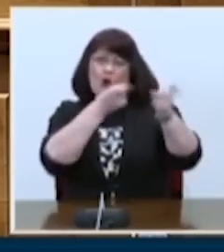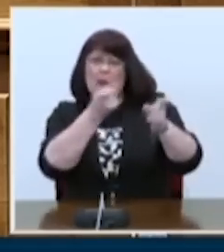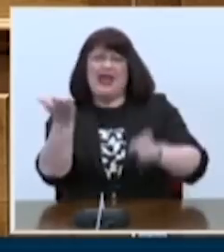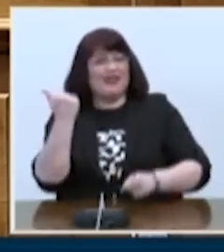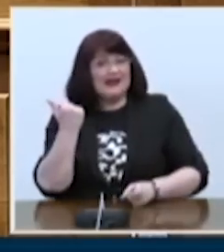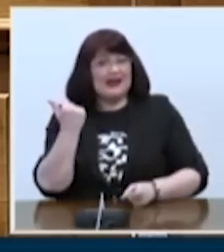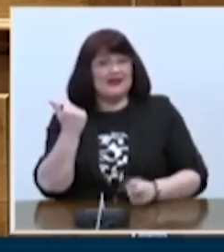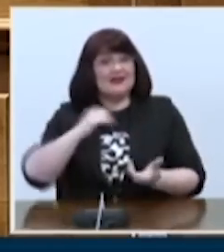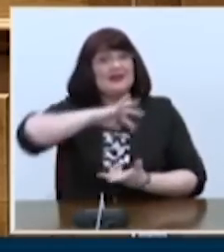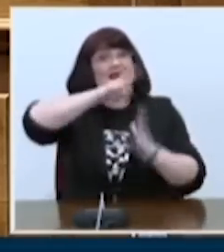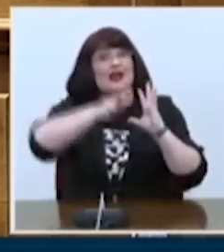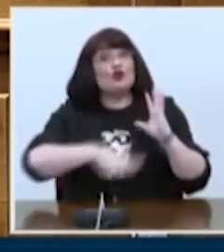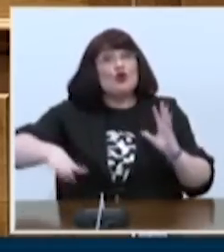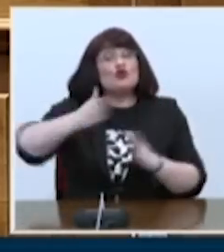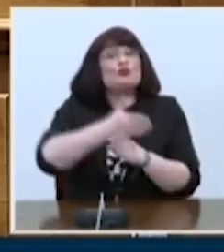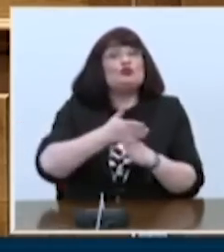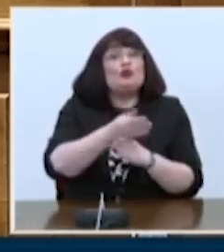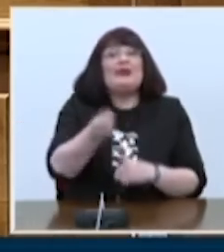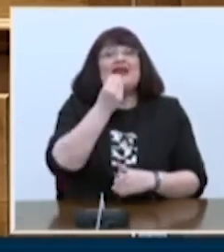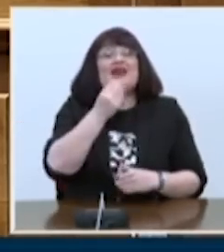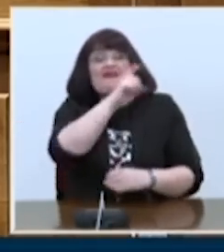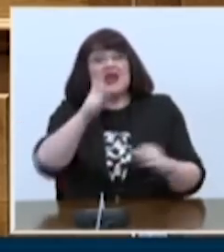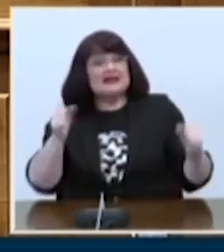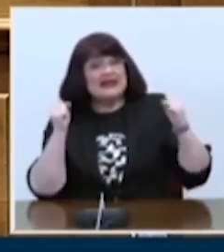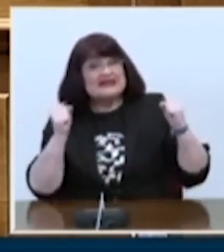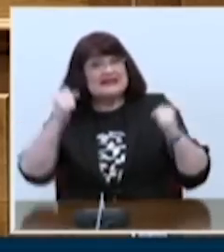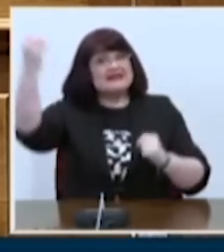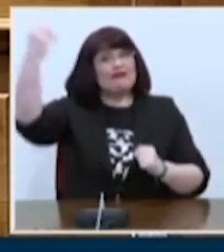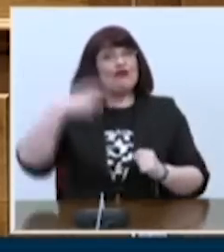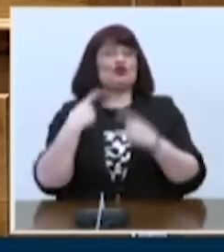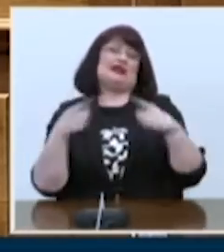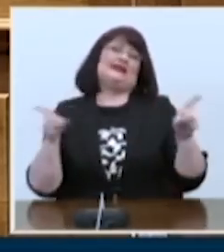του κόσμου το ψωμί, το φως και το τραγούδι. Σας ευχαριστώ.